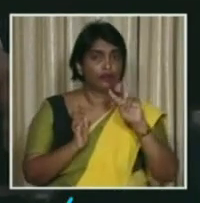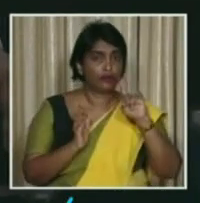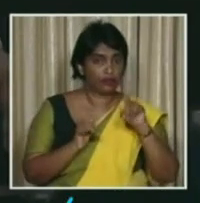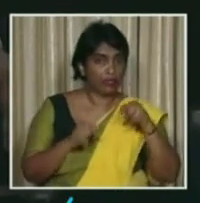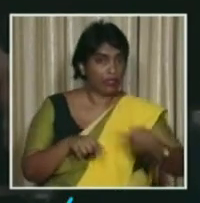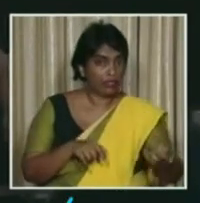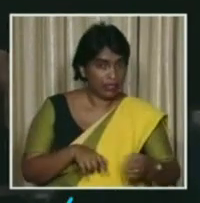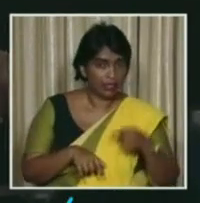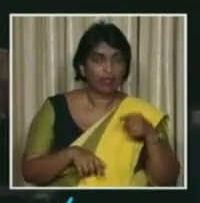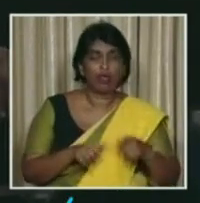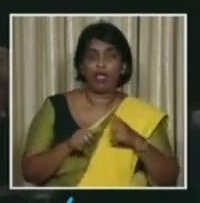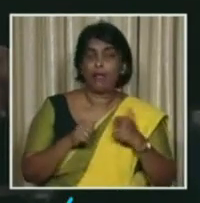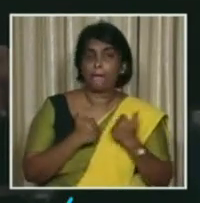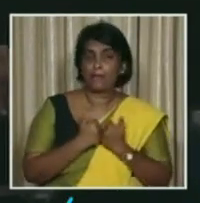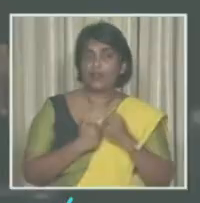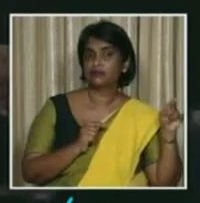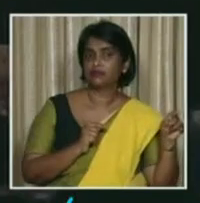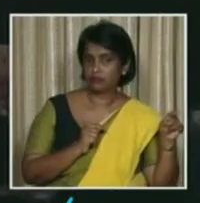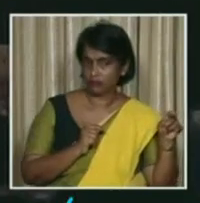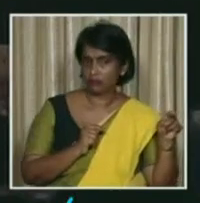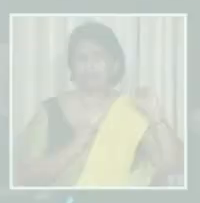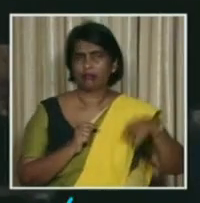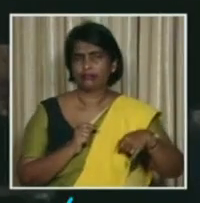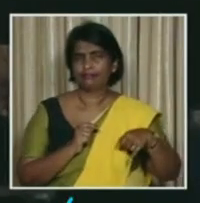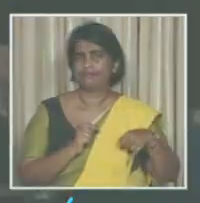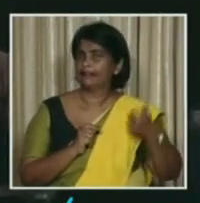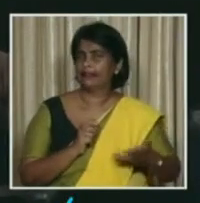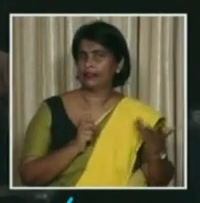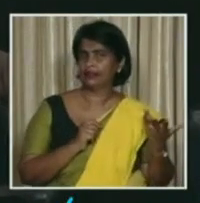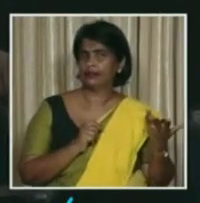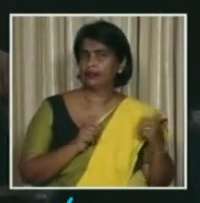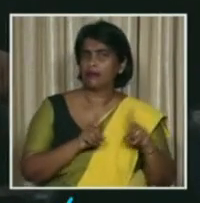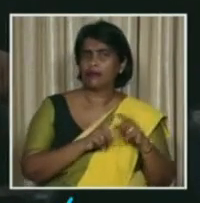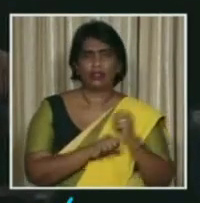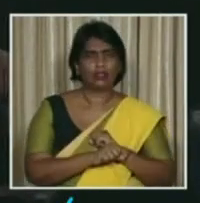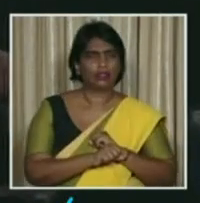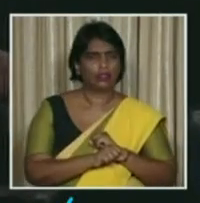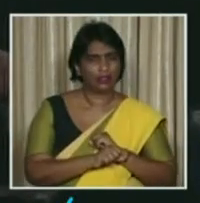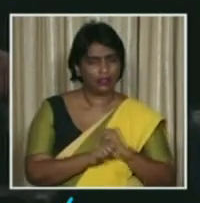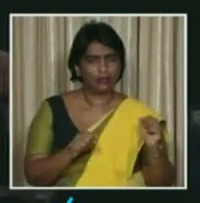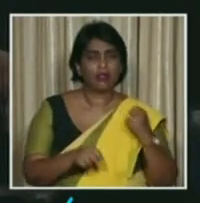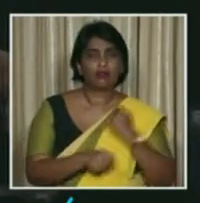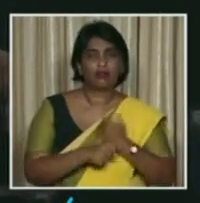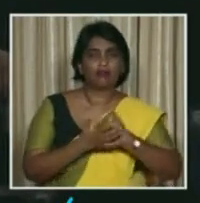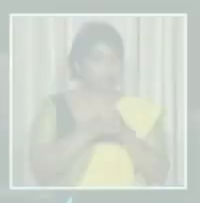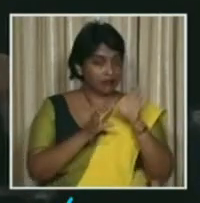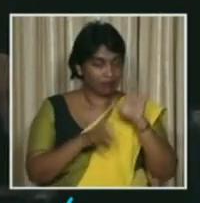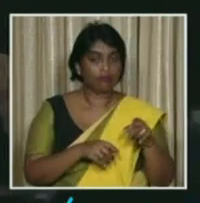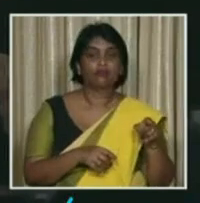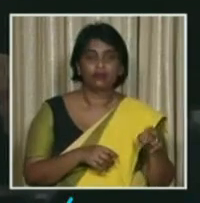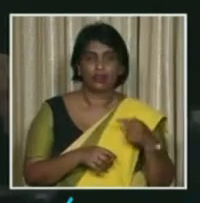දවසේ මේ අප්‍රේල් 25 කියලා කියන දිනයත් නොවැදගත්. ඒ වගේම වගකීම් රහිත රාජ්‍ය ලියවිල්ලක් බවට පත් වෙලා